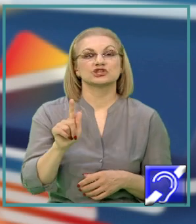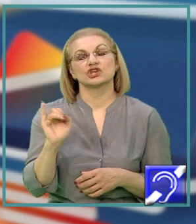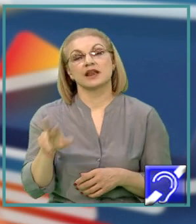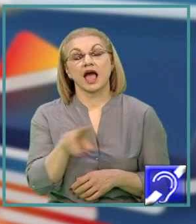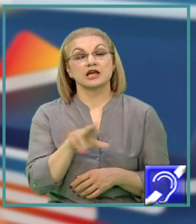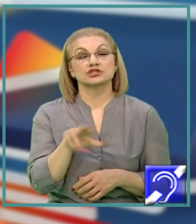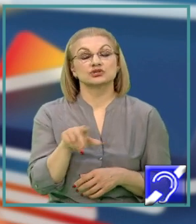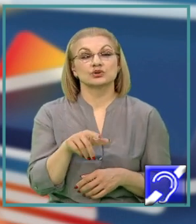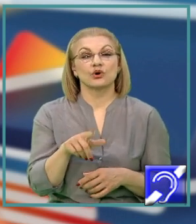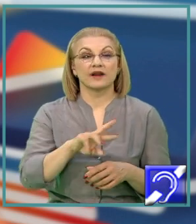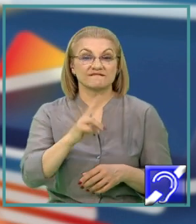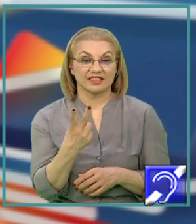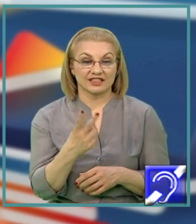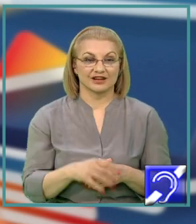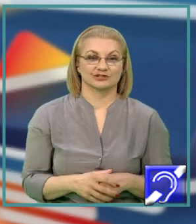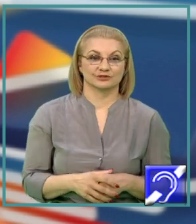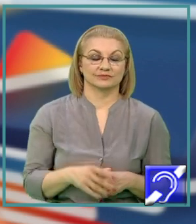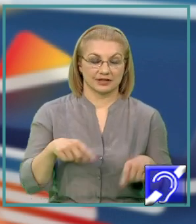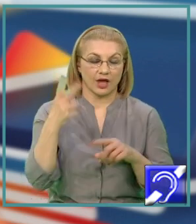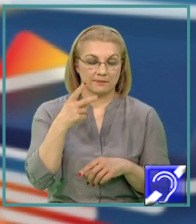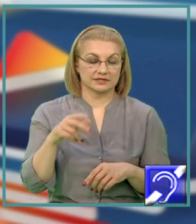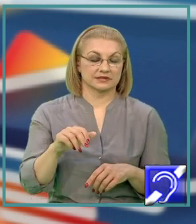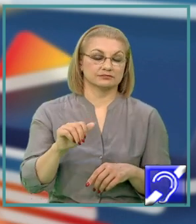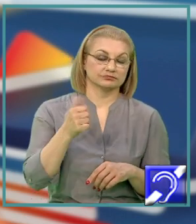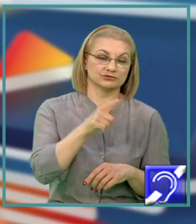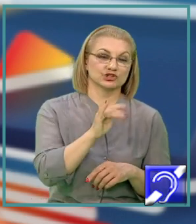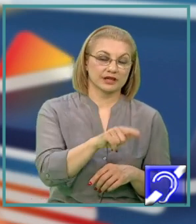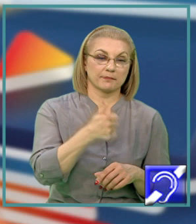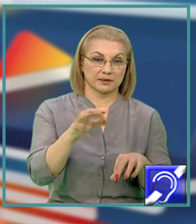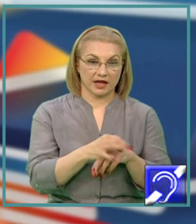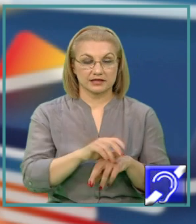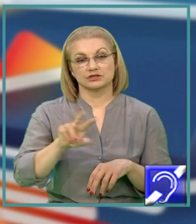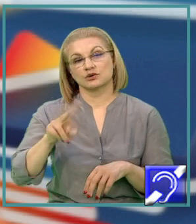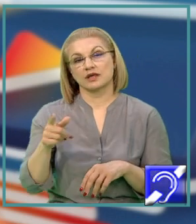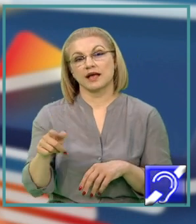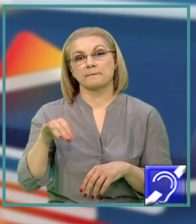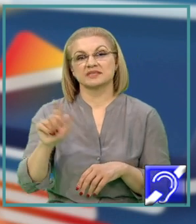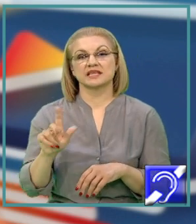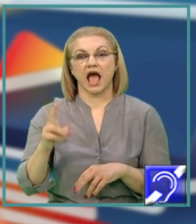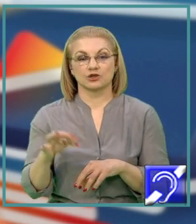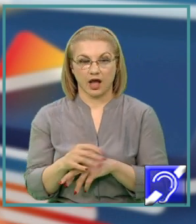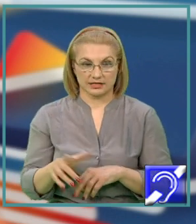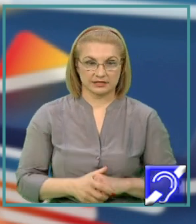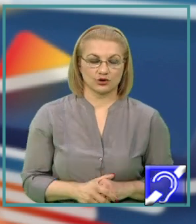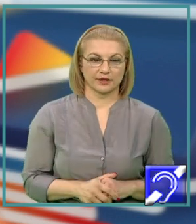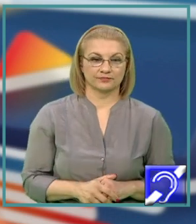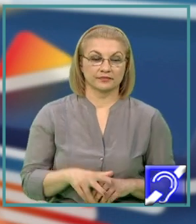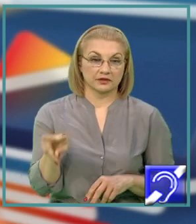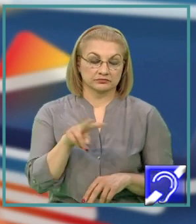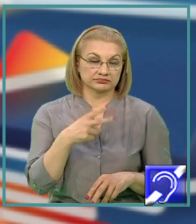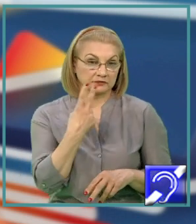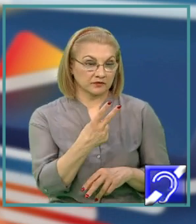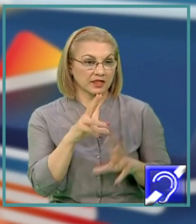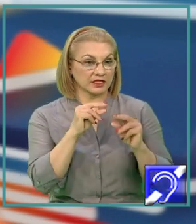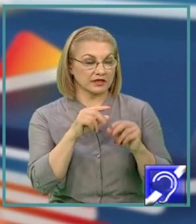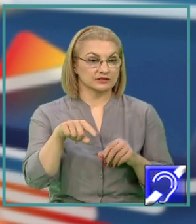din prezentarea personajelor. Gena e din prima căsătorie, Miza este din a doua căsătorie. Ele asistă la discuția dintre cei trei.